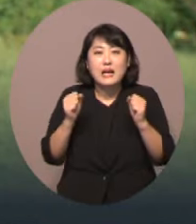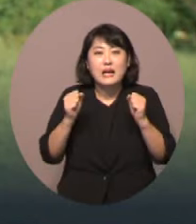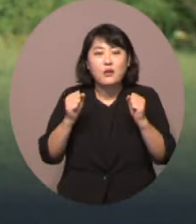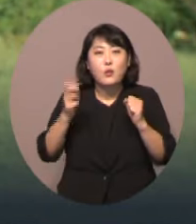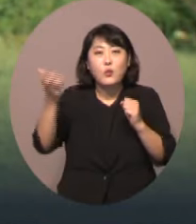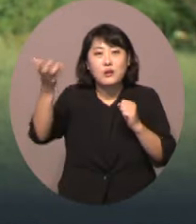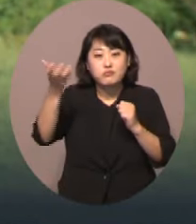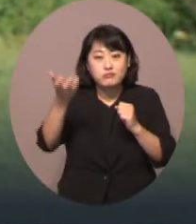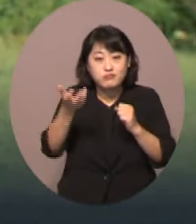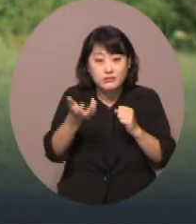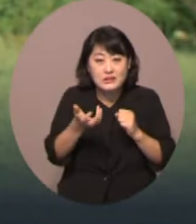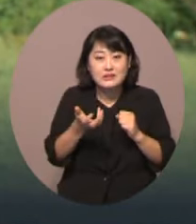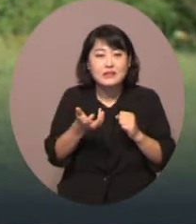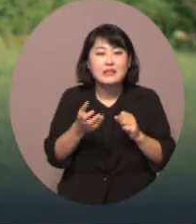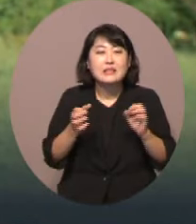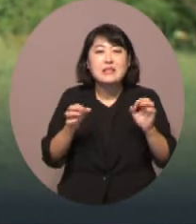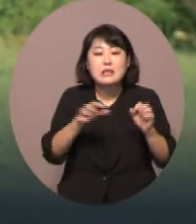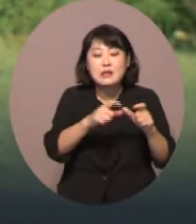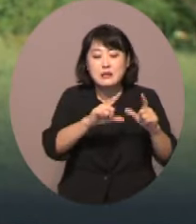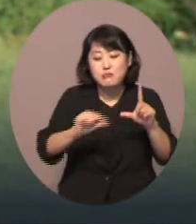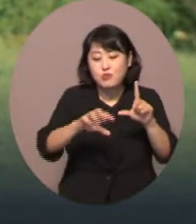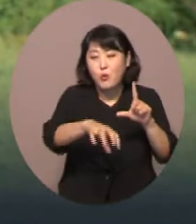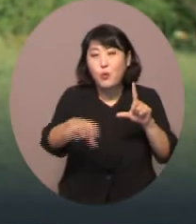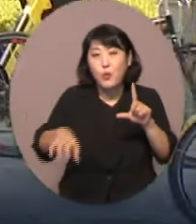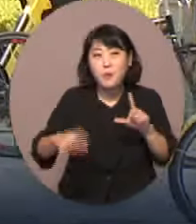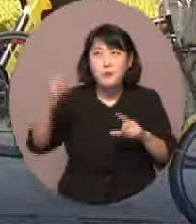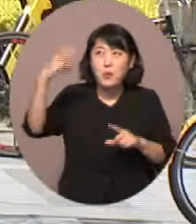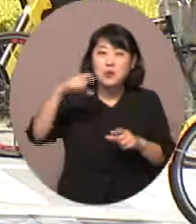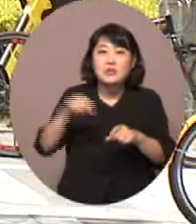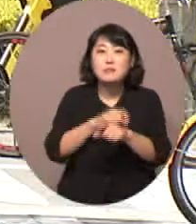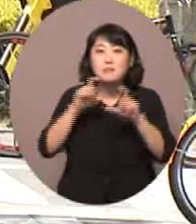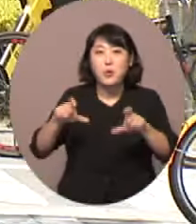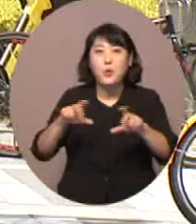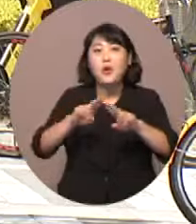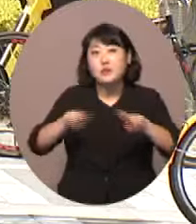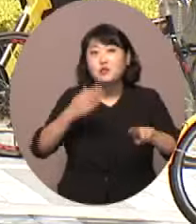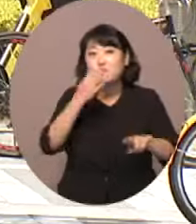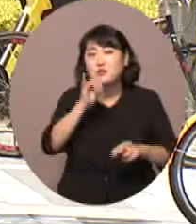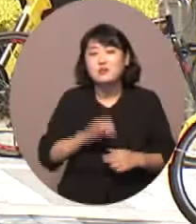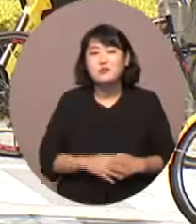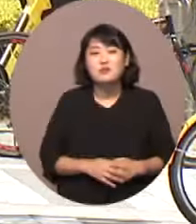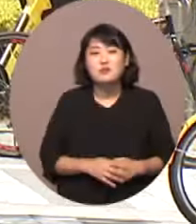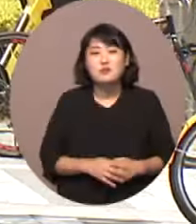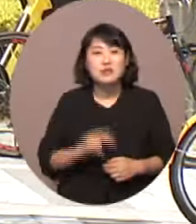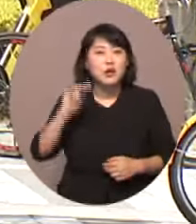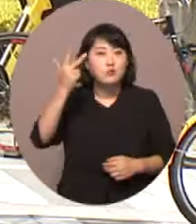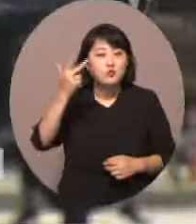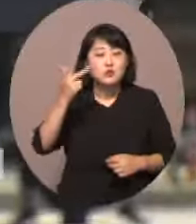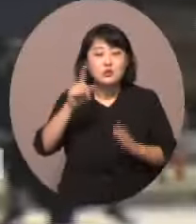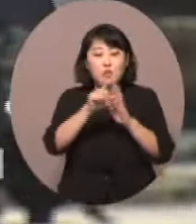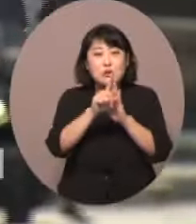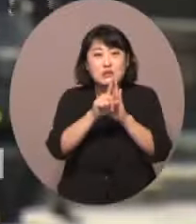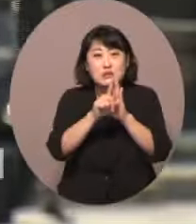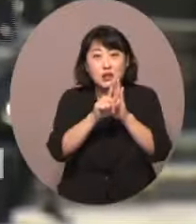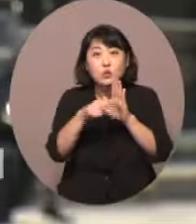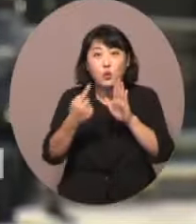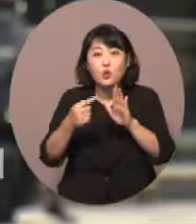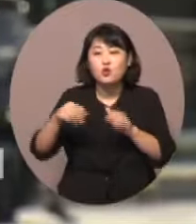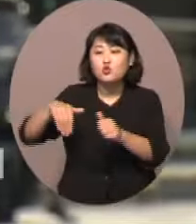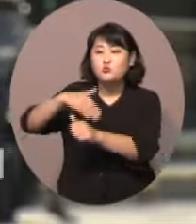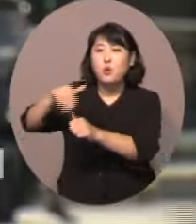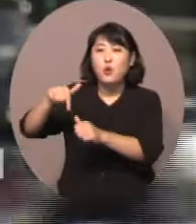내려가 일부 지역의 폭염특보는 해제될 가능성이 있겠습니다. 기상청은 다음 주 들어 더위가 주춤하더라도 주변